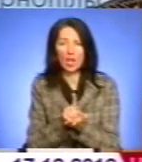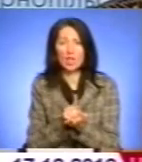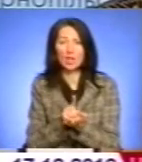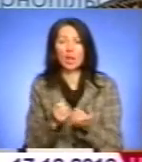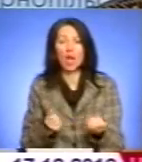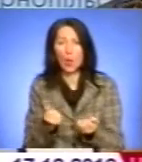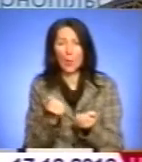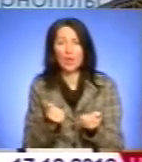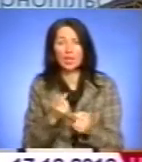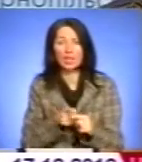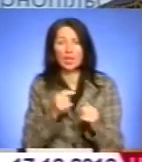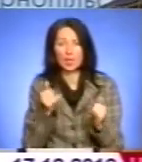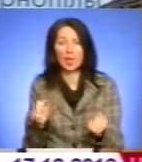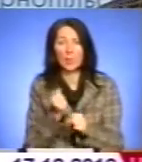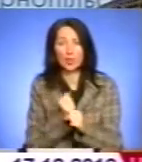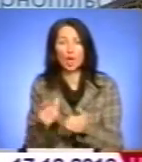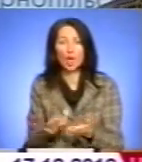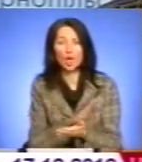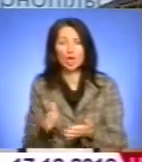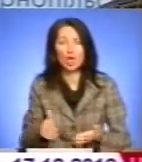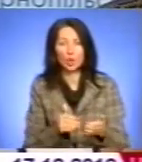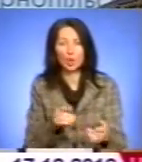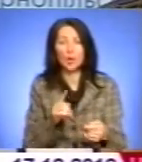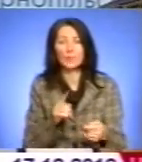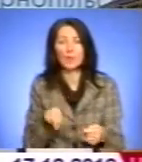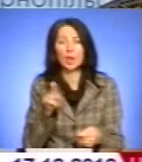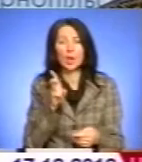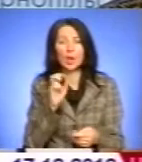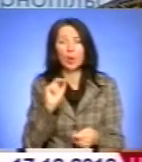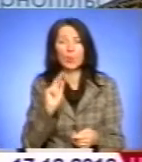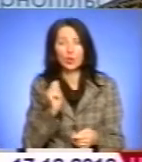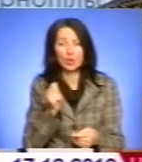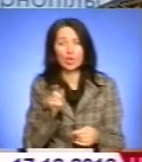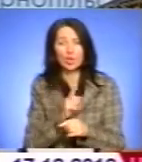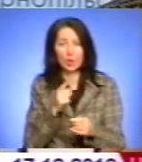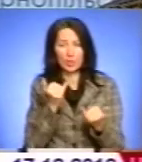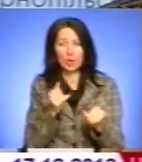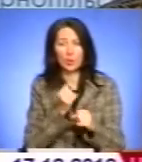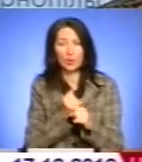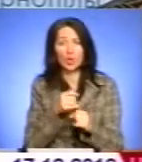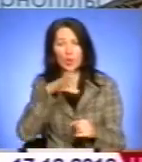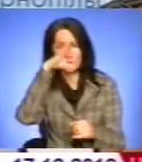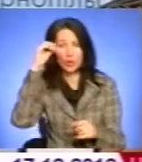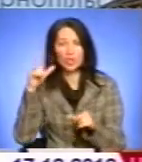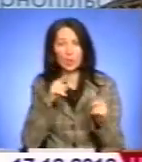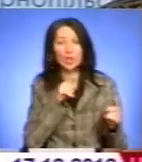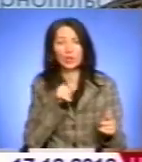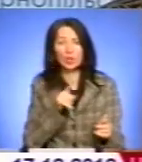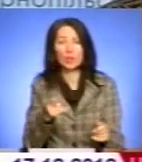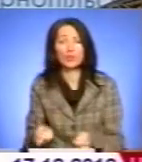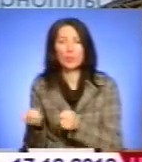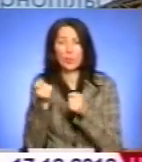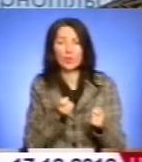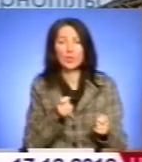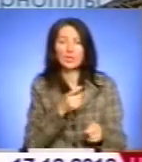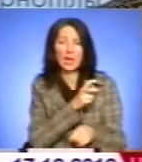який зараз працює, розчищає дороги, до речі, Бучач-Тернопіль, він зараз там працює. То він вночі був задіяний туди, щоб доставити лікарів